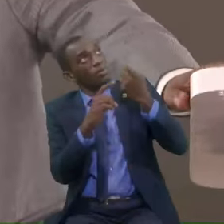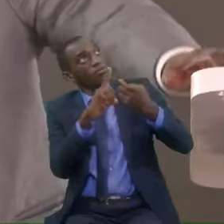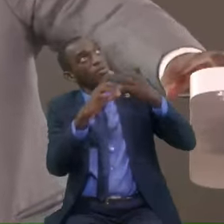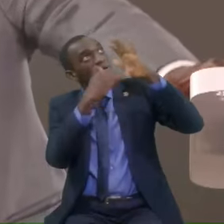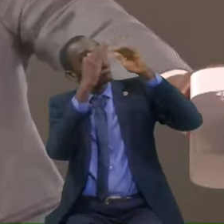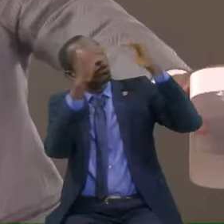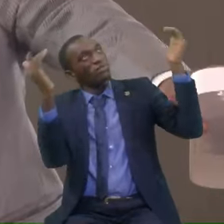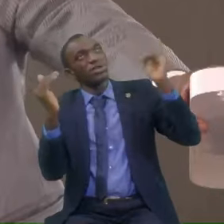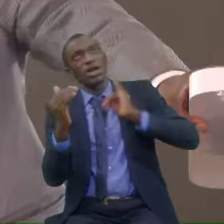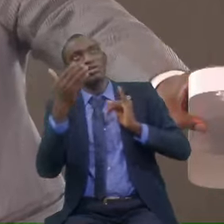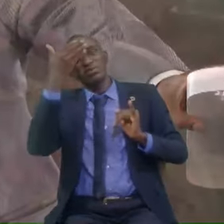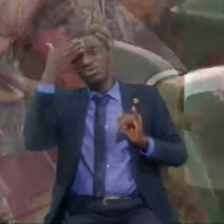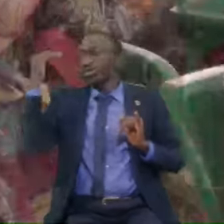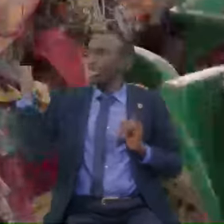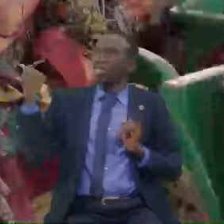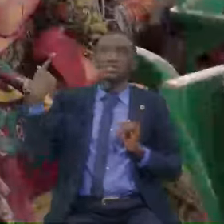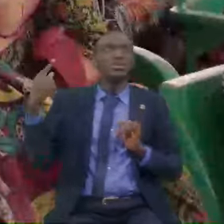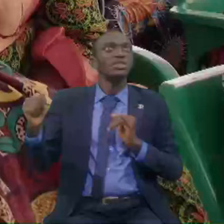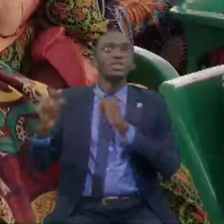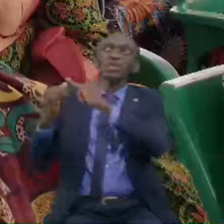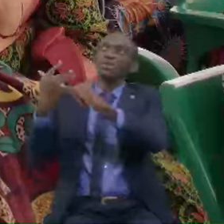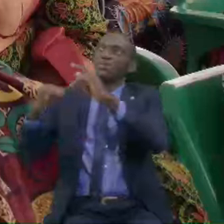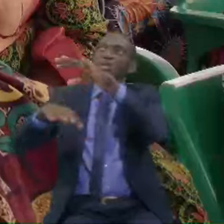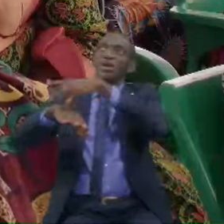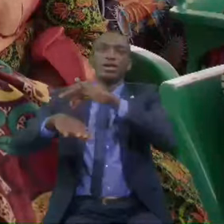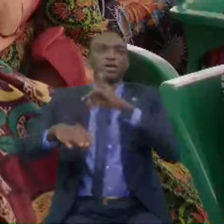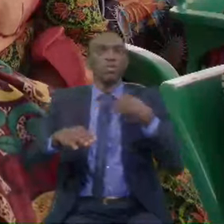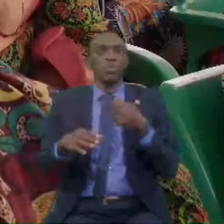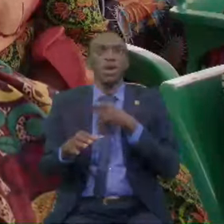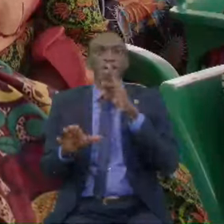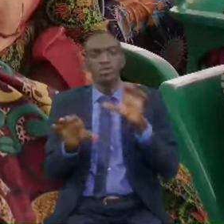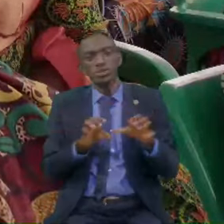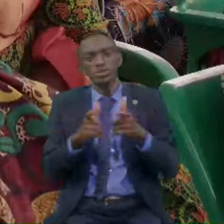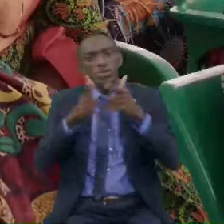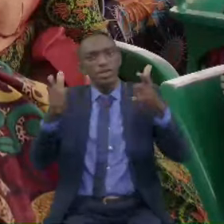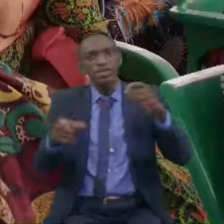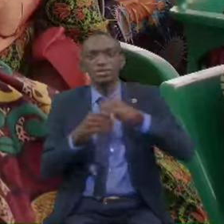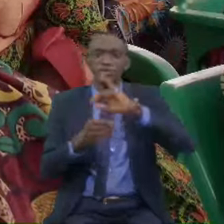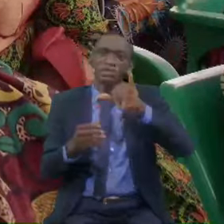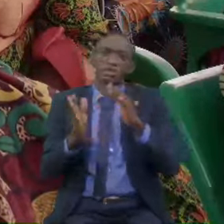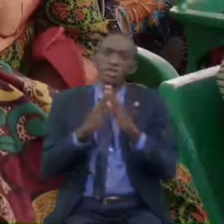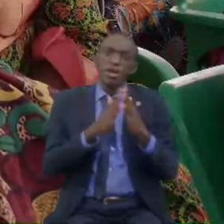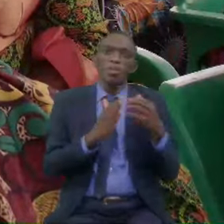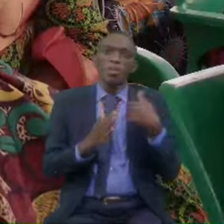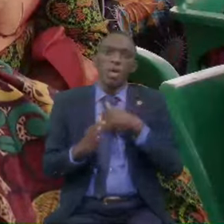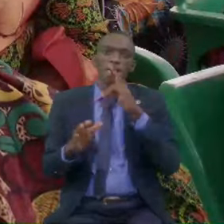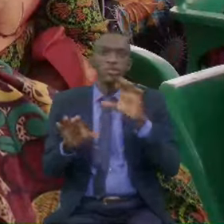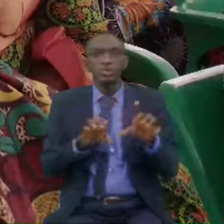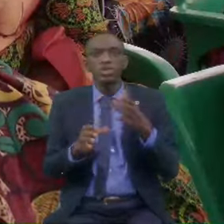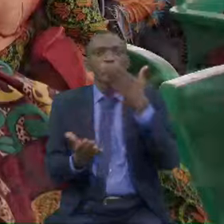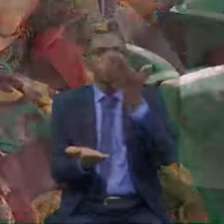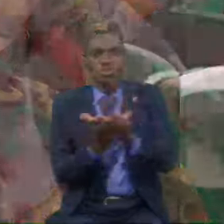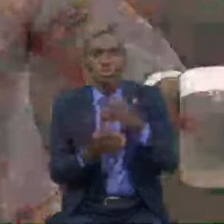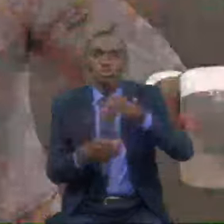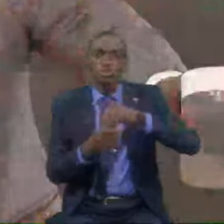les extrémités de la terre. Nous faisons de grandes choses à Jérusalem. Nous faisons de grandes choses en Judée. Et nous faisons des choses merveilleuses